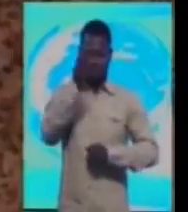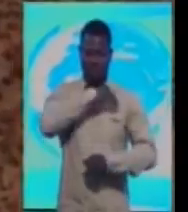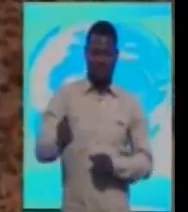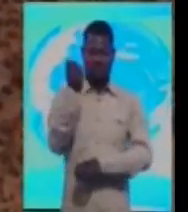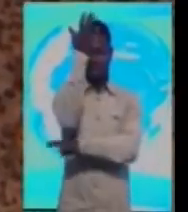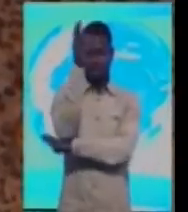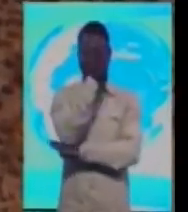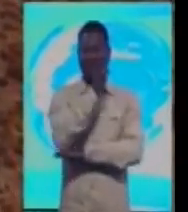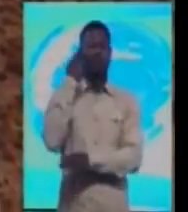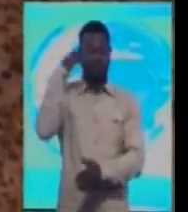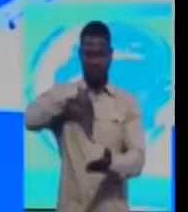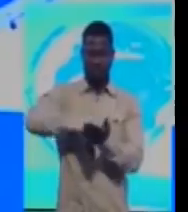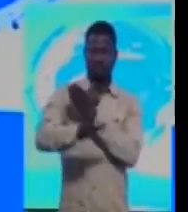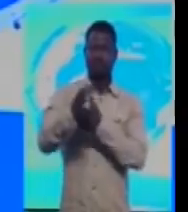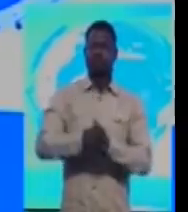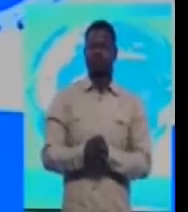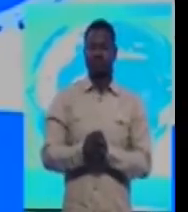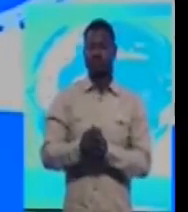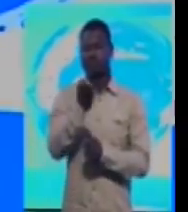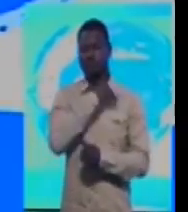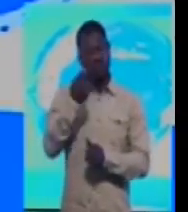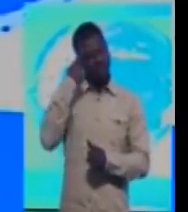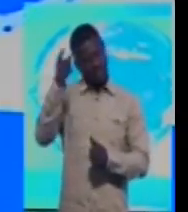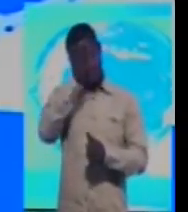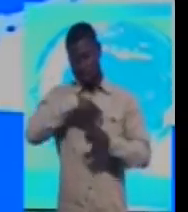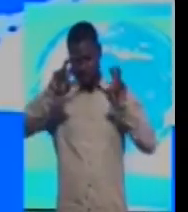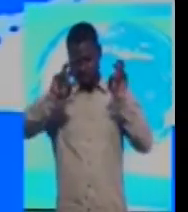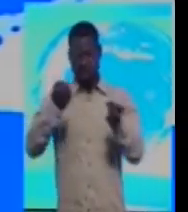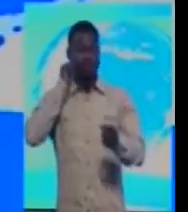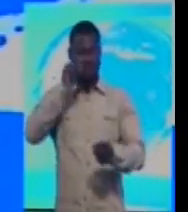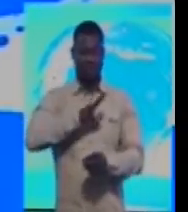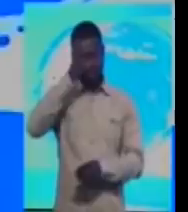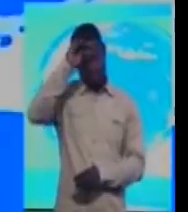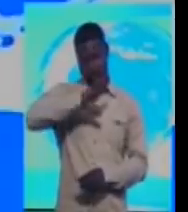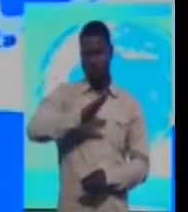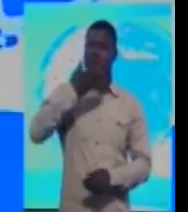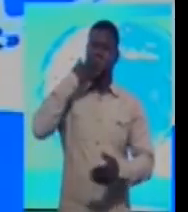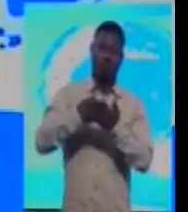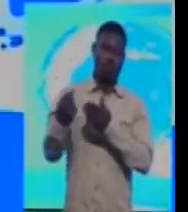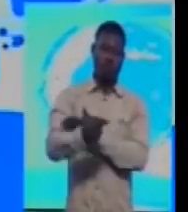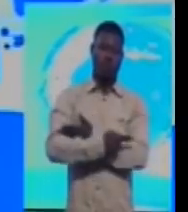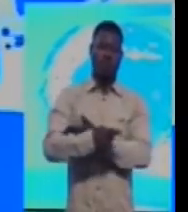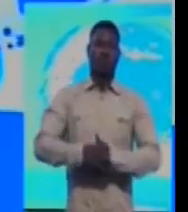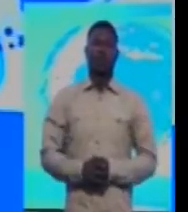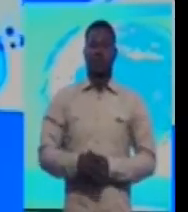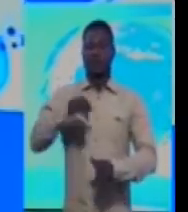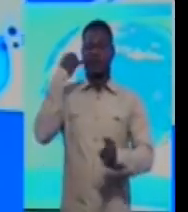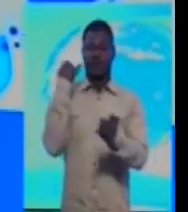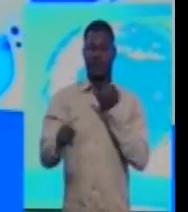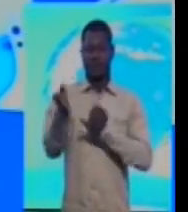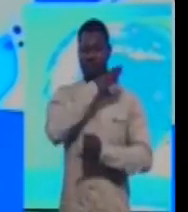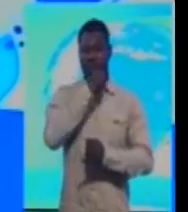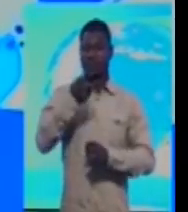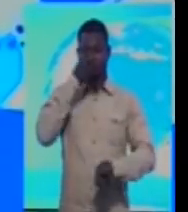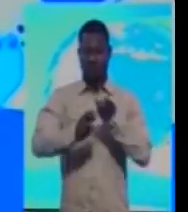cette édition. Voilà pour la une de ce journal. Madame, Monsieur, bonjour. C'est la fin du calvaire pour